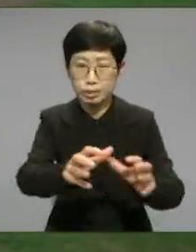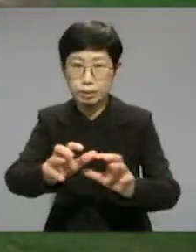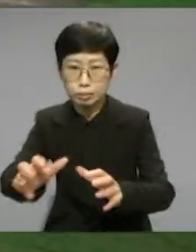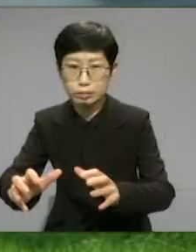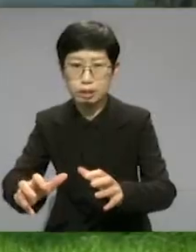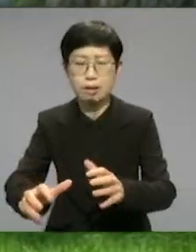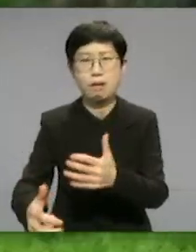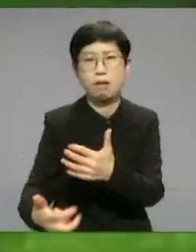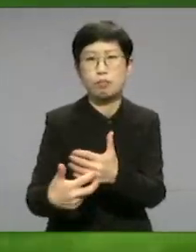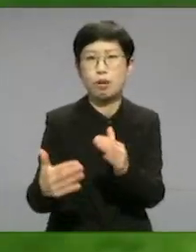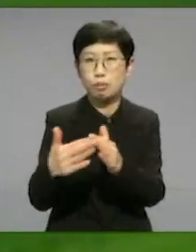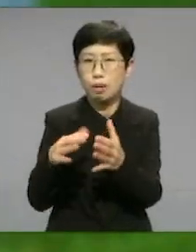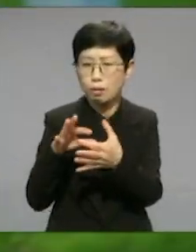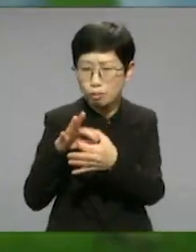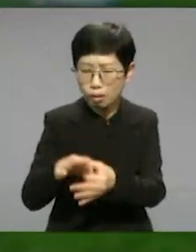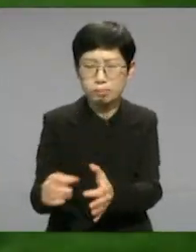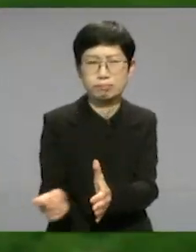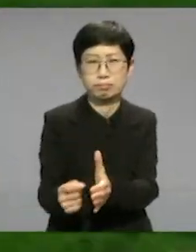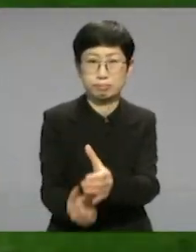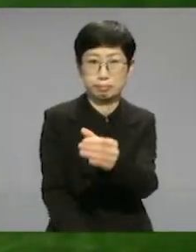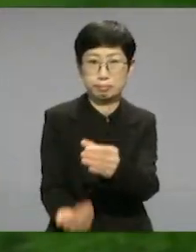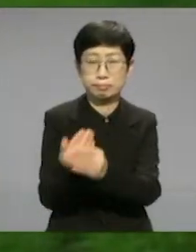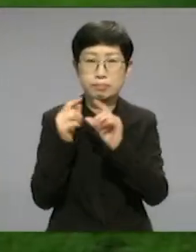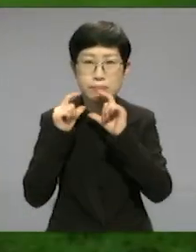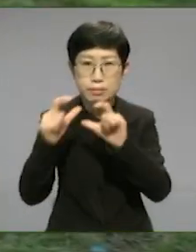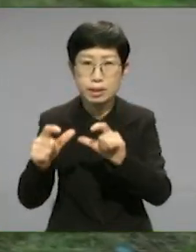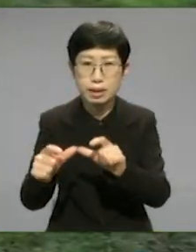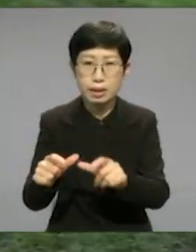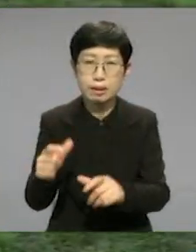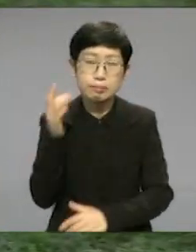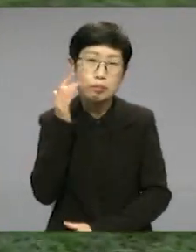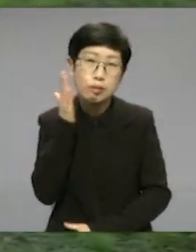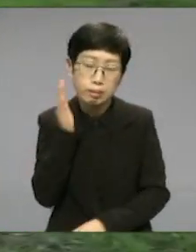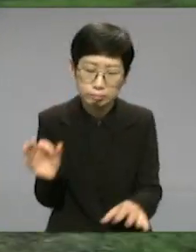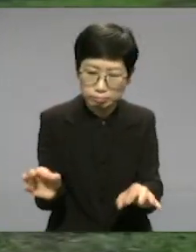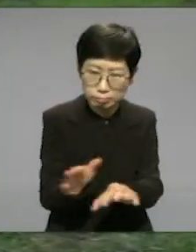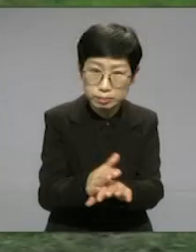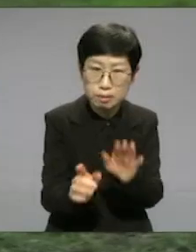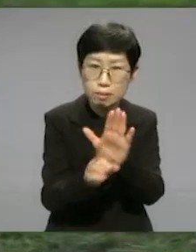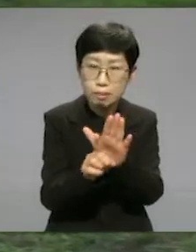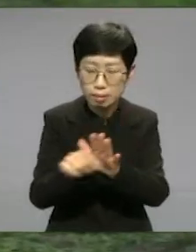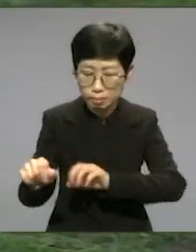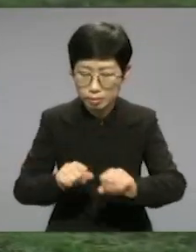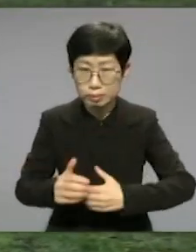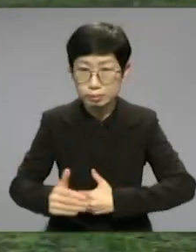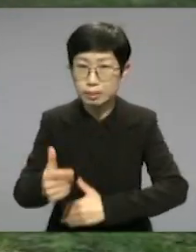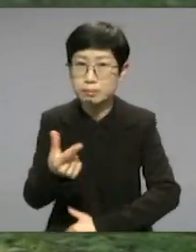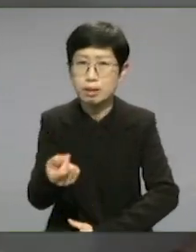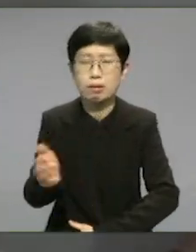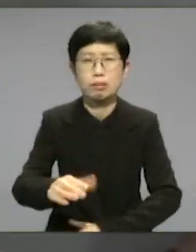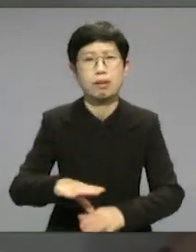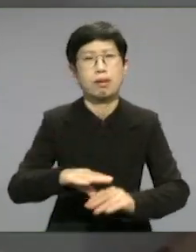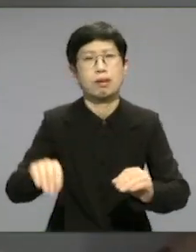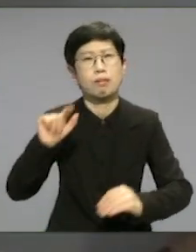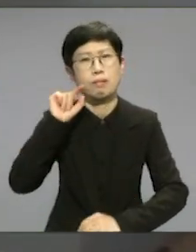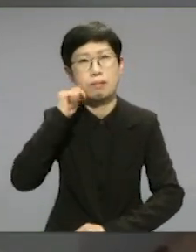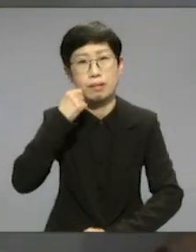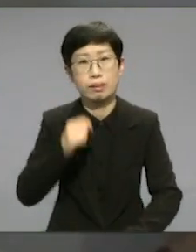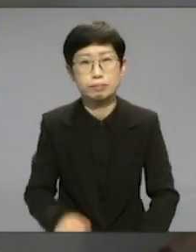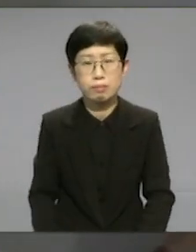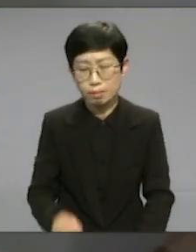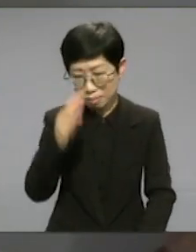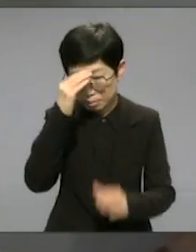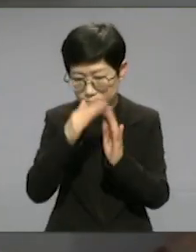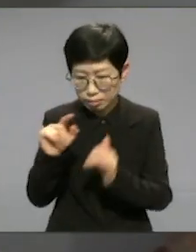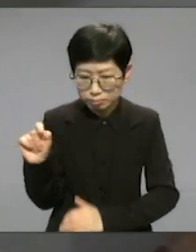보건 비상 사태를 선포하고 모기 퇴치 캠페인 등 대응에 나섰지만 역부족입니다. 환자가 빠르게